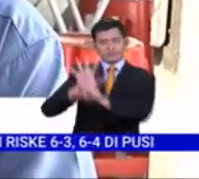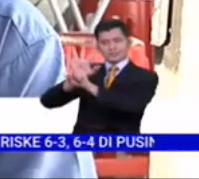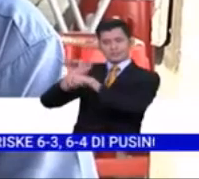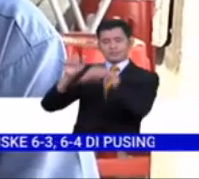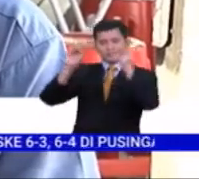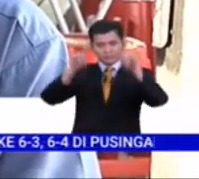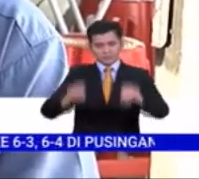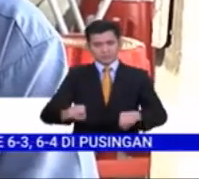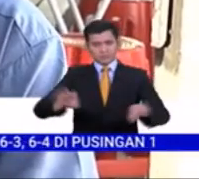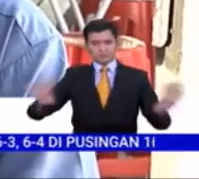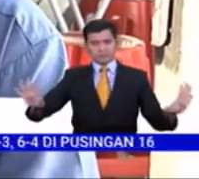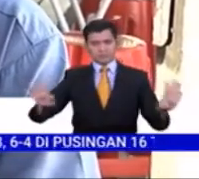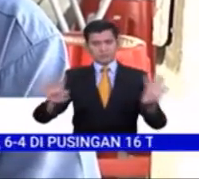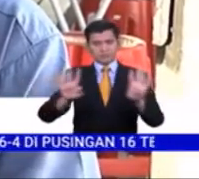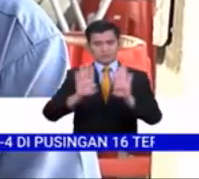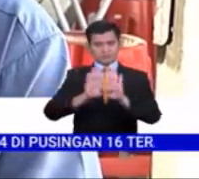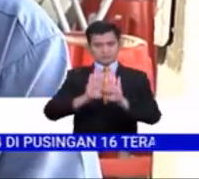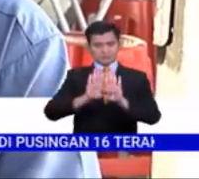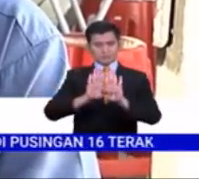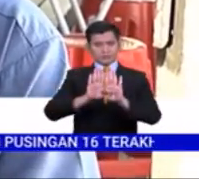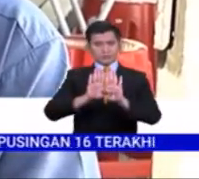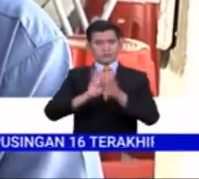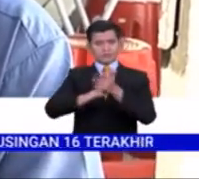rapat kan. Jadi untuk itu,